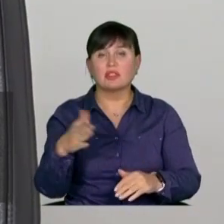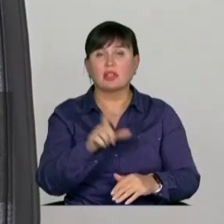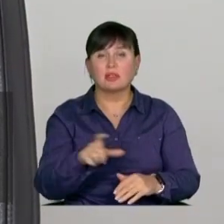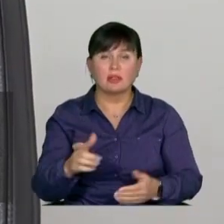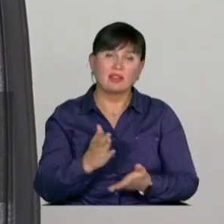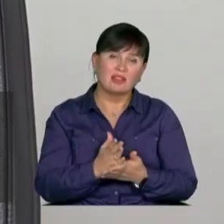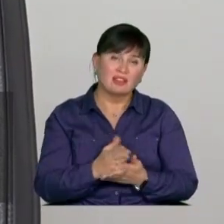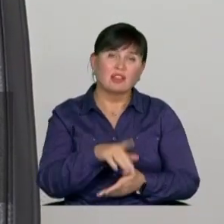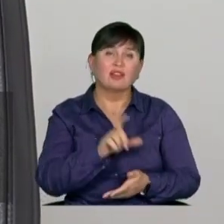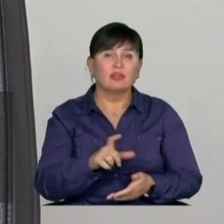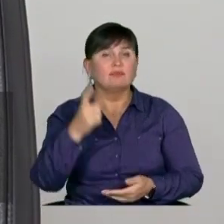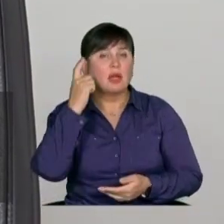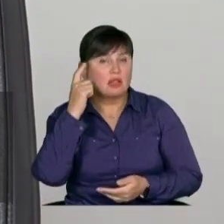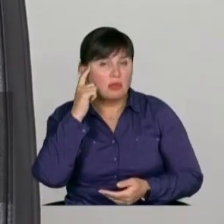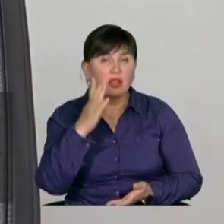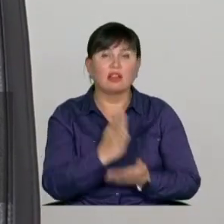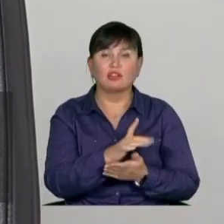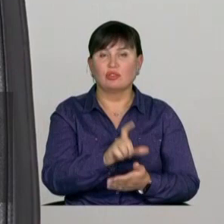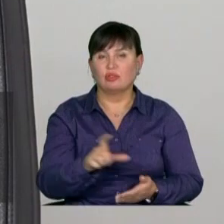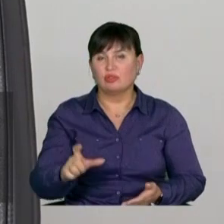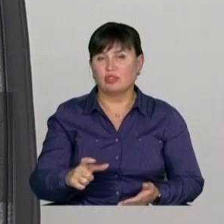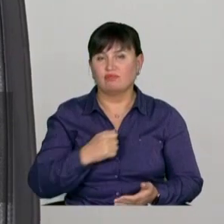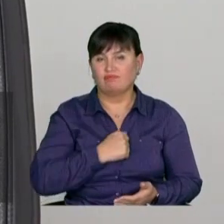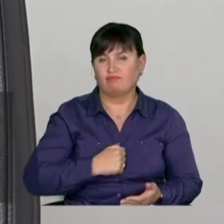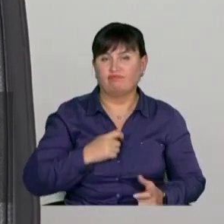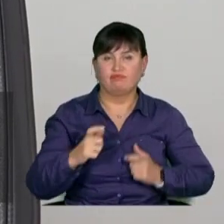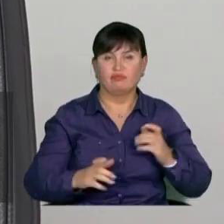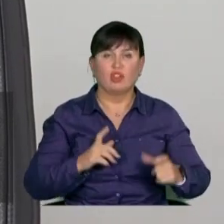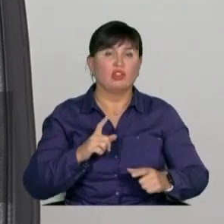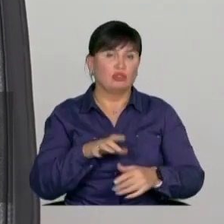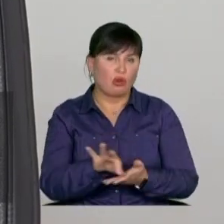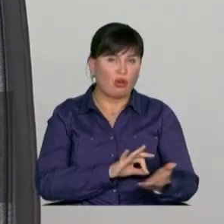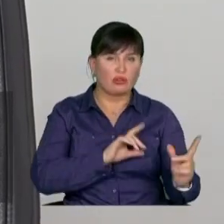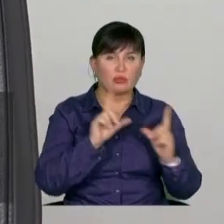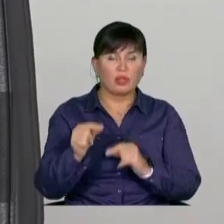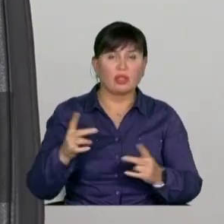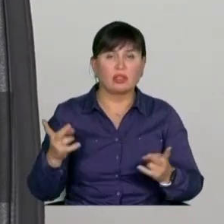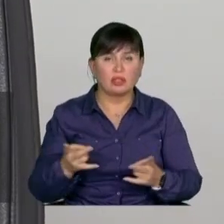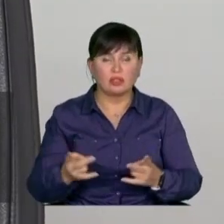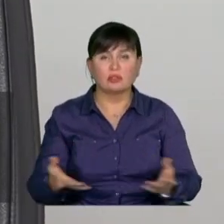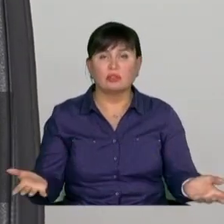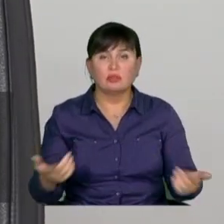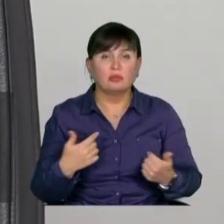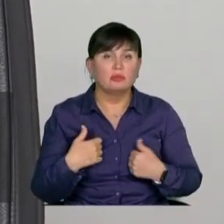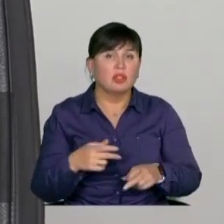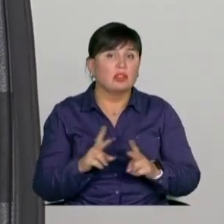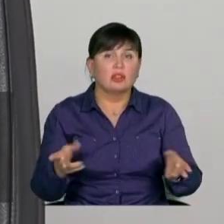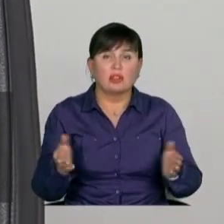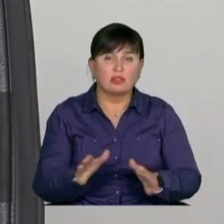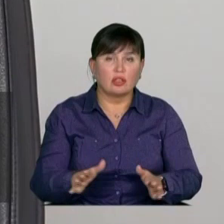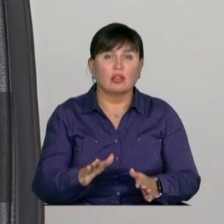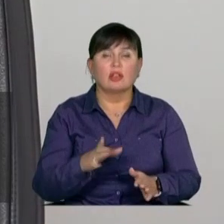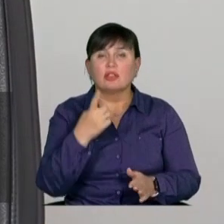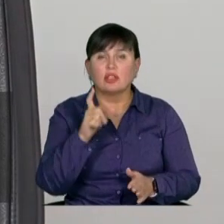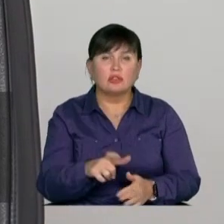есть. Ну, есть те пассажиры, которые, да, срочно хотели доехать, но по возможности мы никого не оставляем. Ни один пассажир